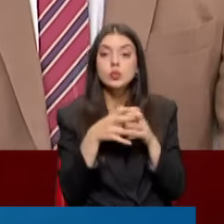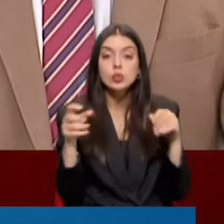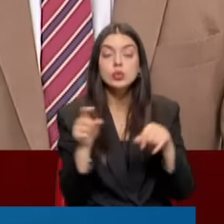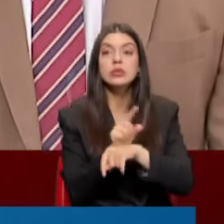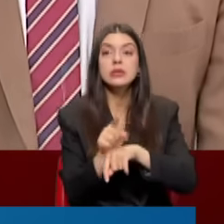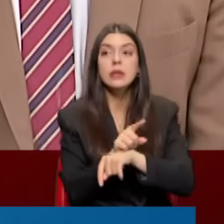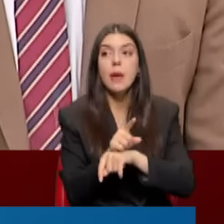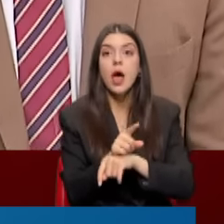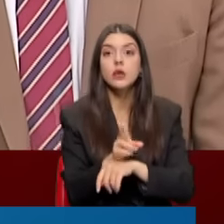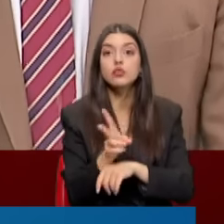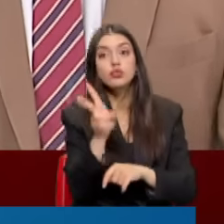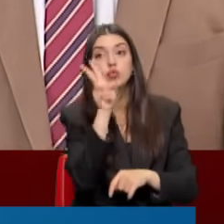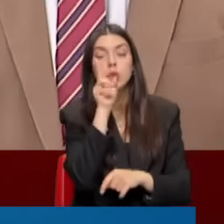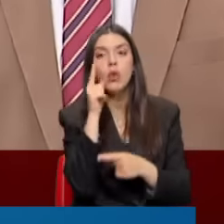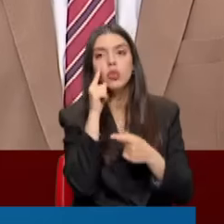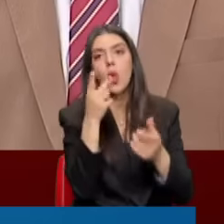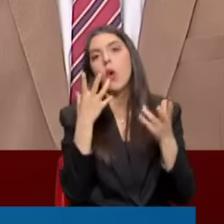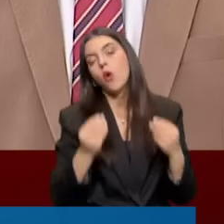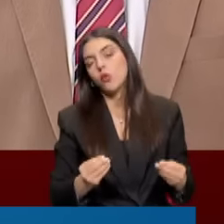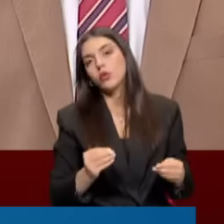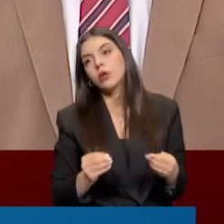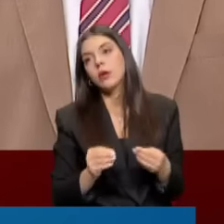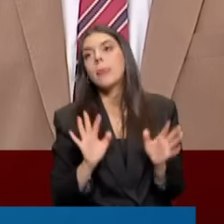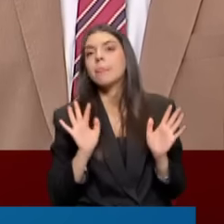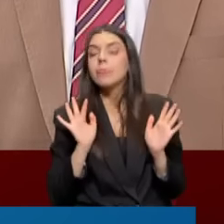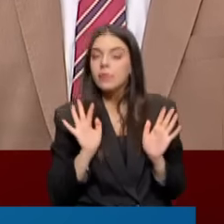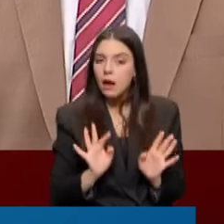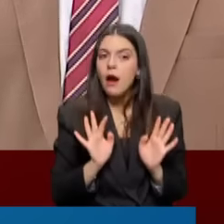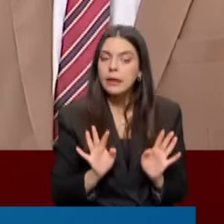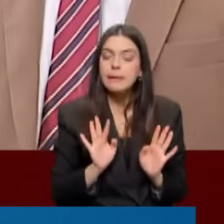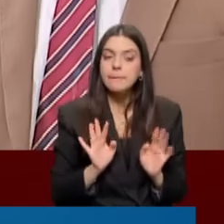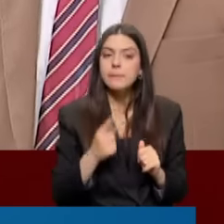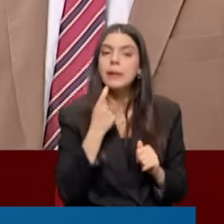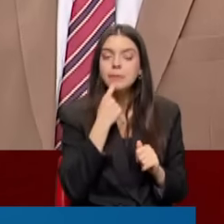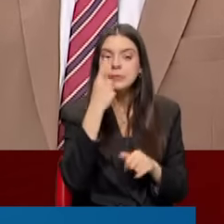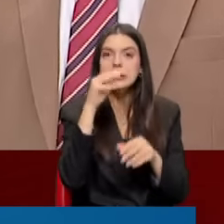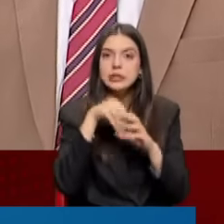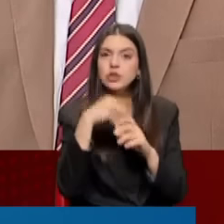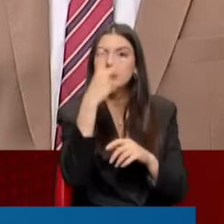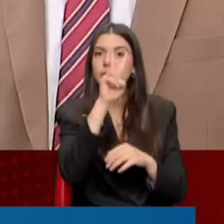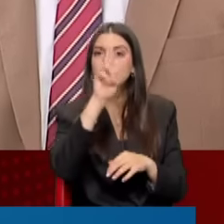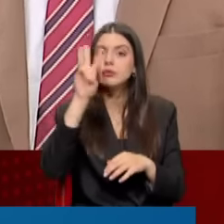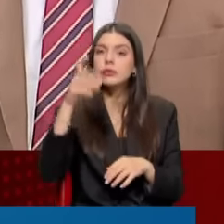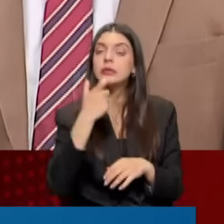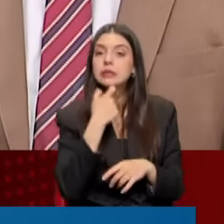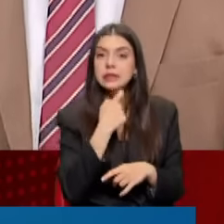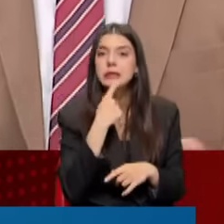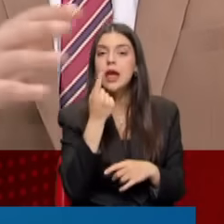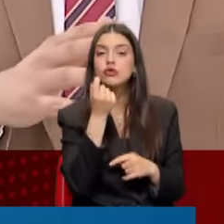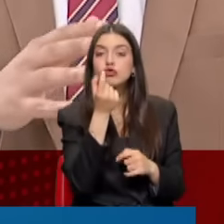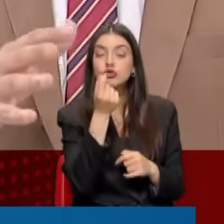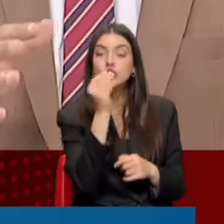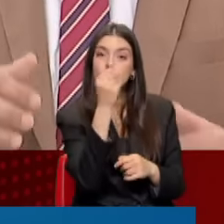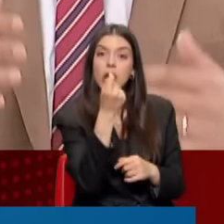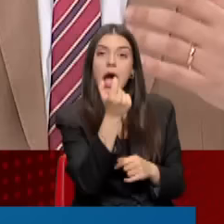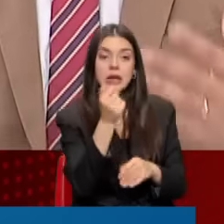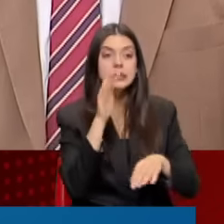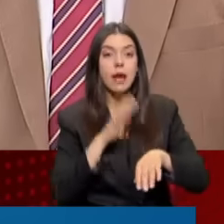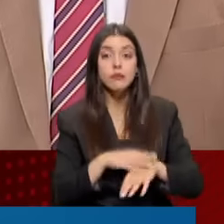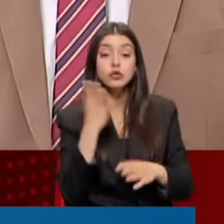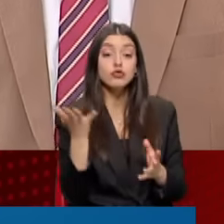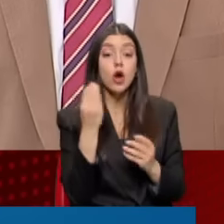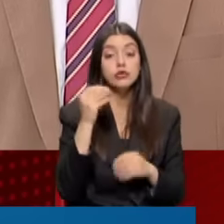sürecin sonunda yaşanan bir şey yani yani böyle bir yılda 2023 yılında az çocuk yapmışız Demek ki çok çocuk yapalım gibi bir